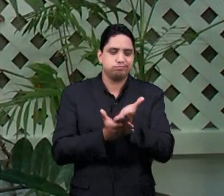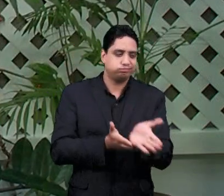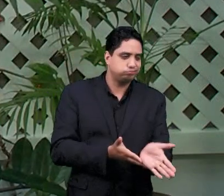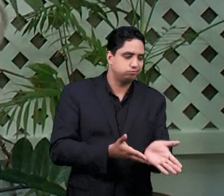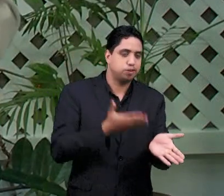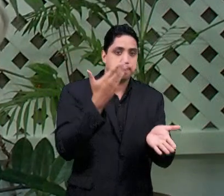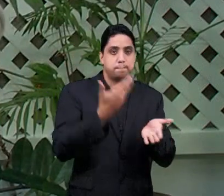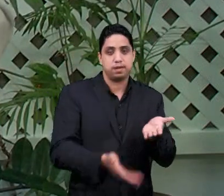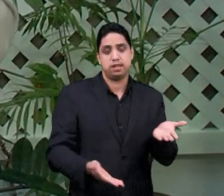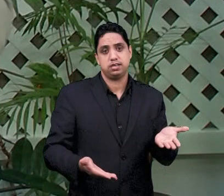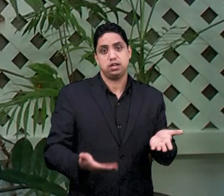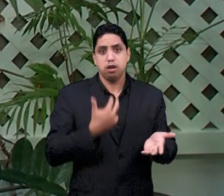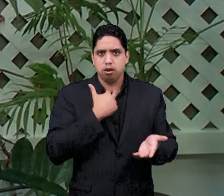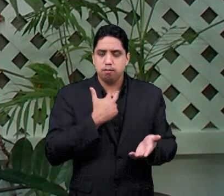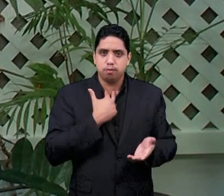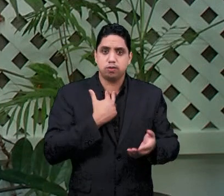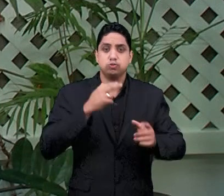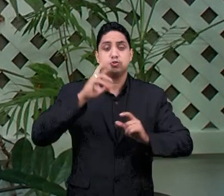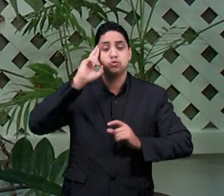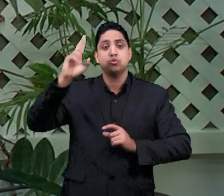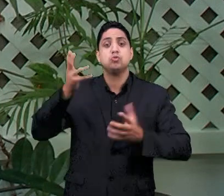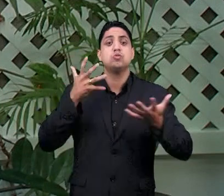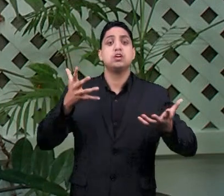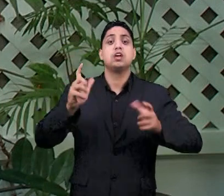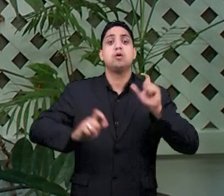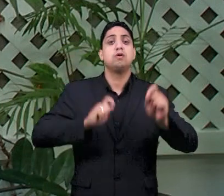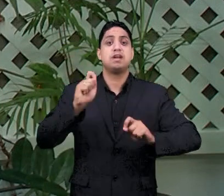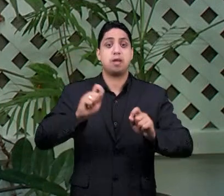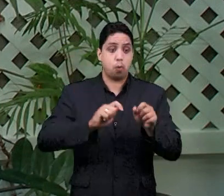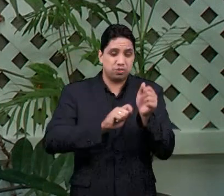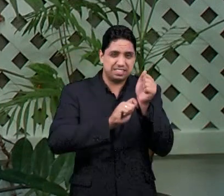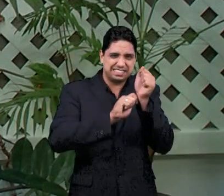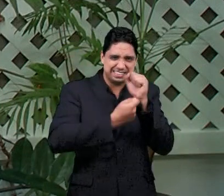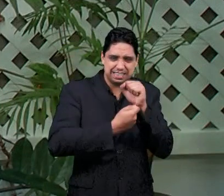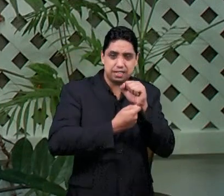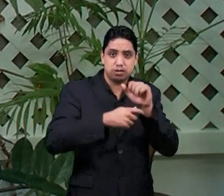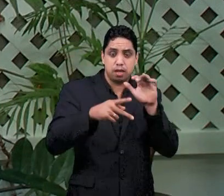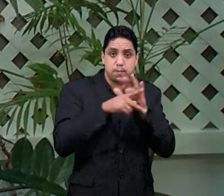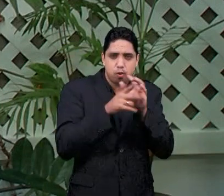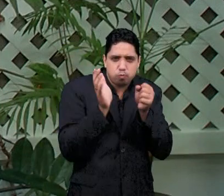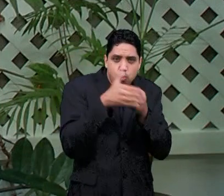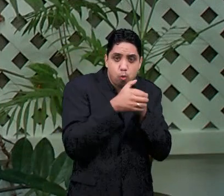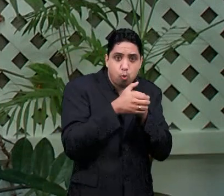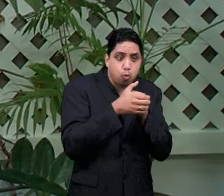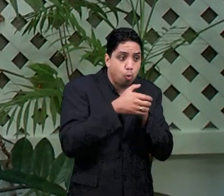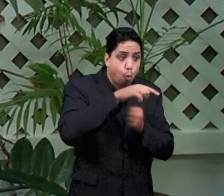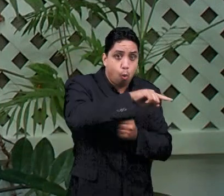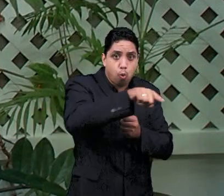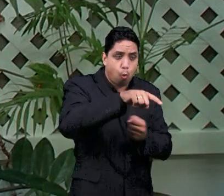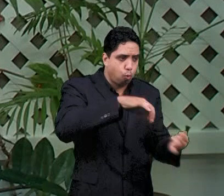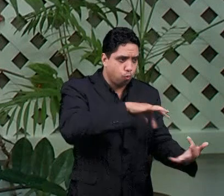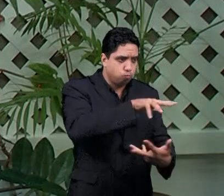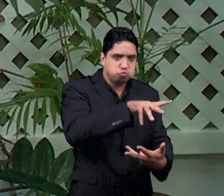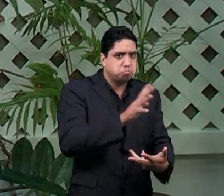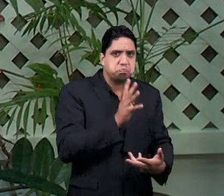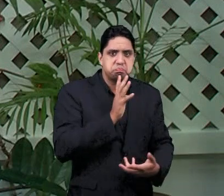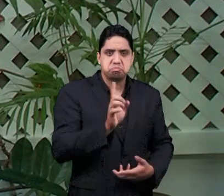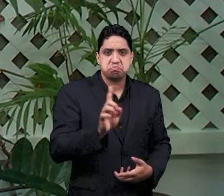perdent. Et cela ne peut pas se passer. Ce que le Seigneur veut de nous, c'est que ce qui est le mystère, qui est occulté au monde,